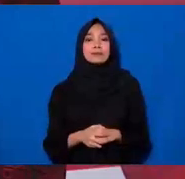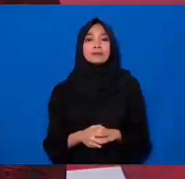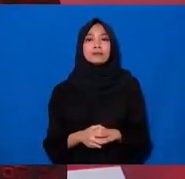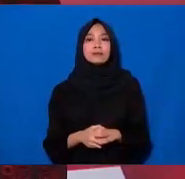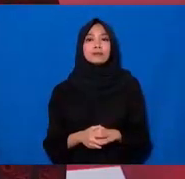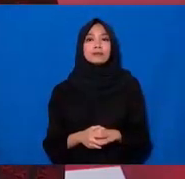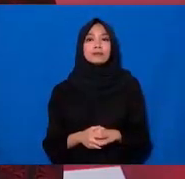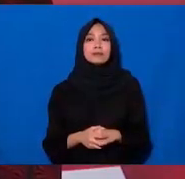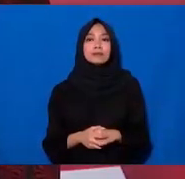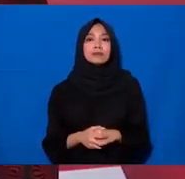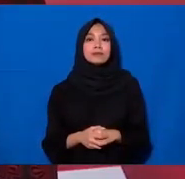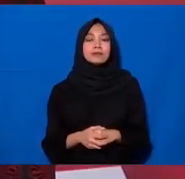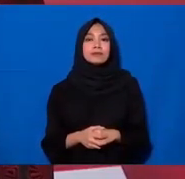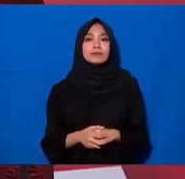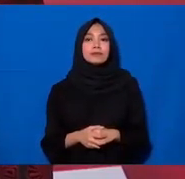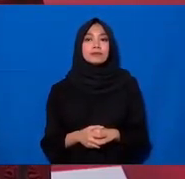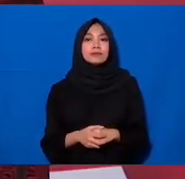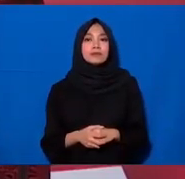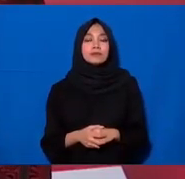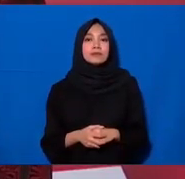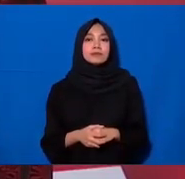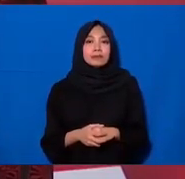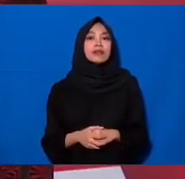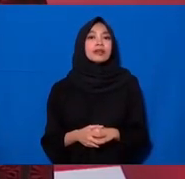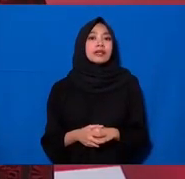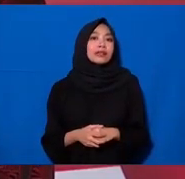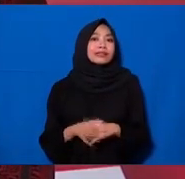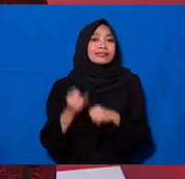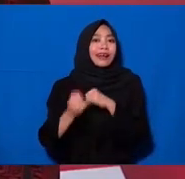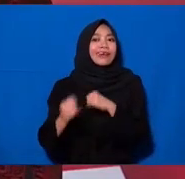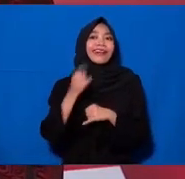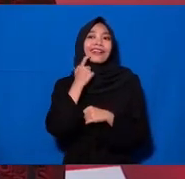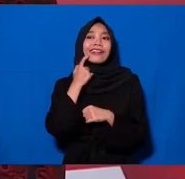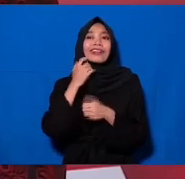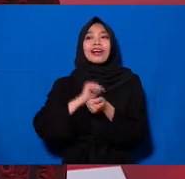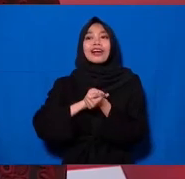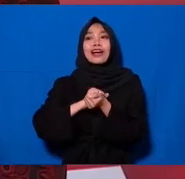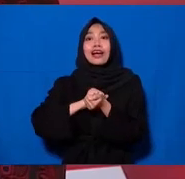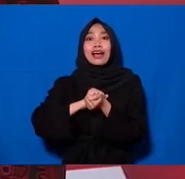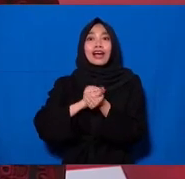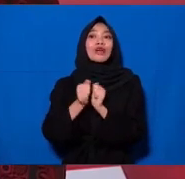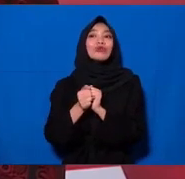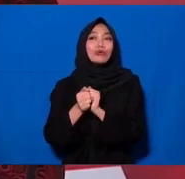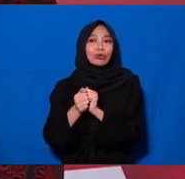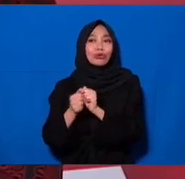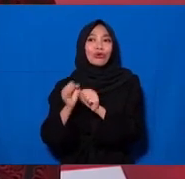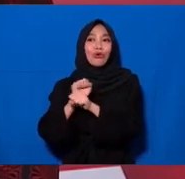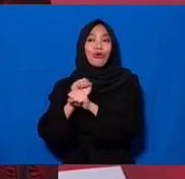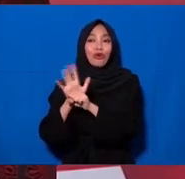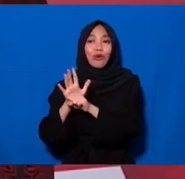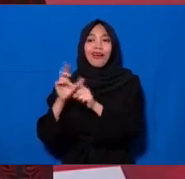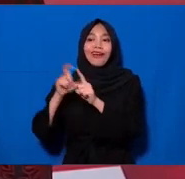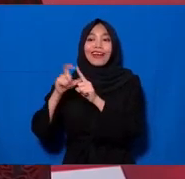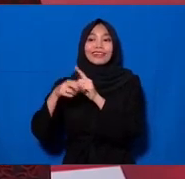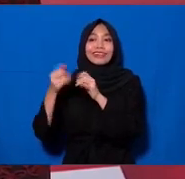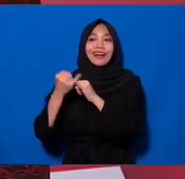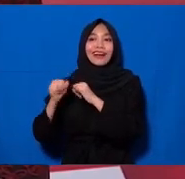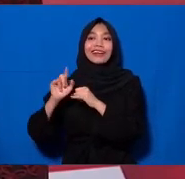saya akan menyampaikan perkembangan tentang kasus yang kita rawat sampai dengan hari